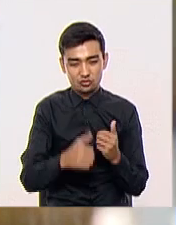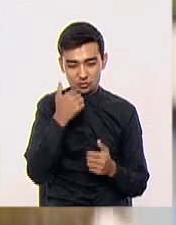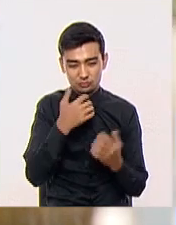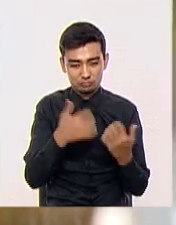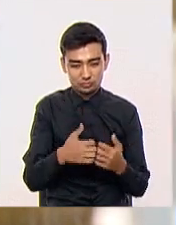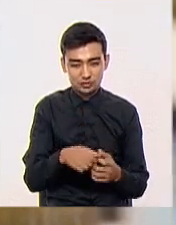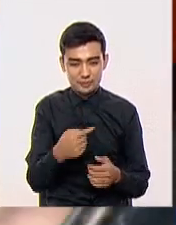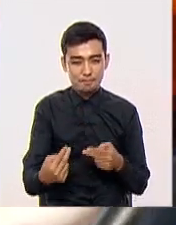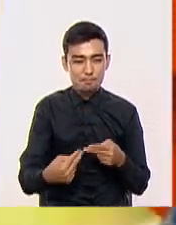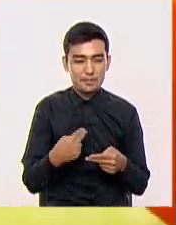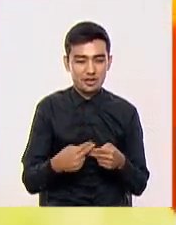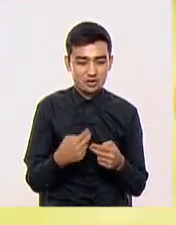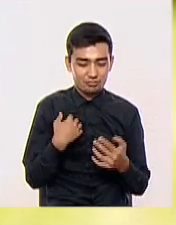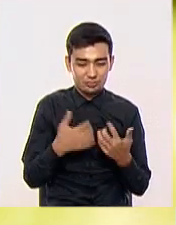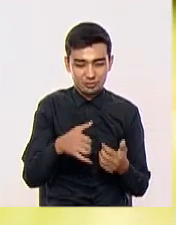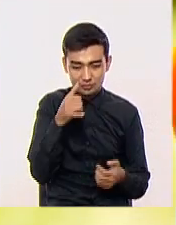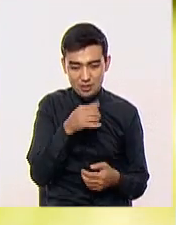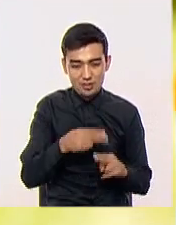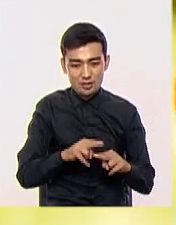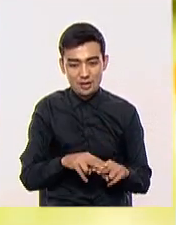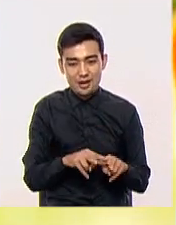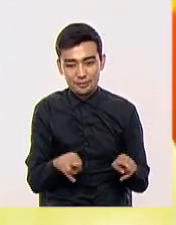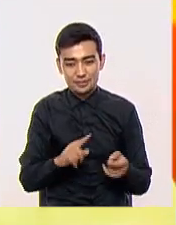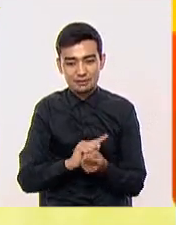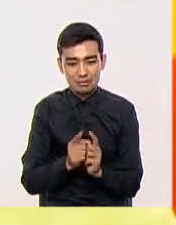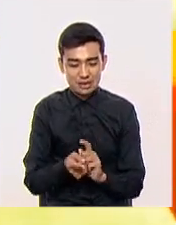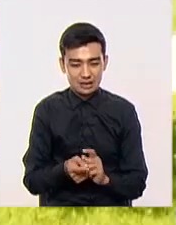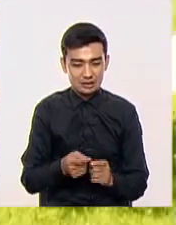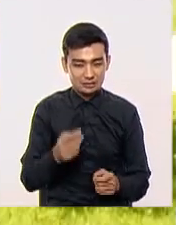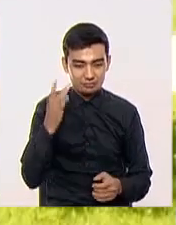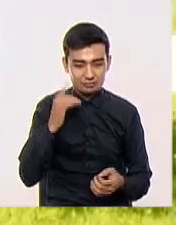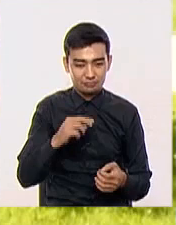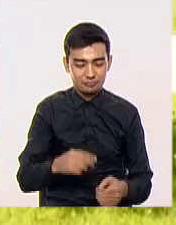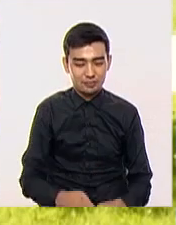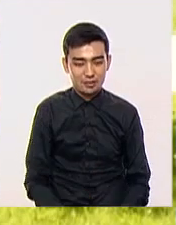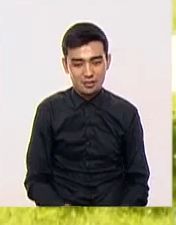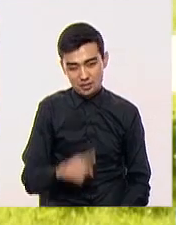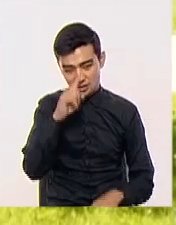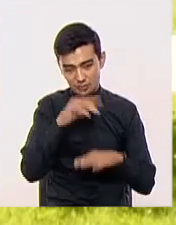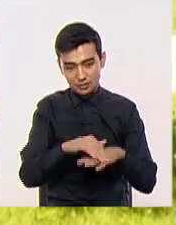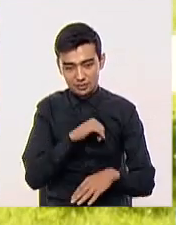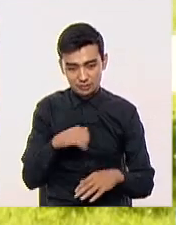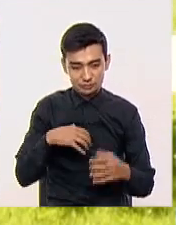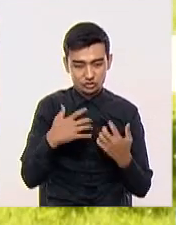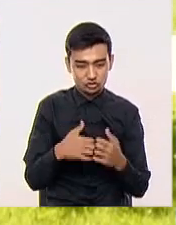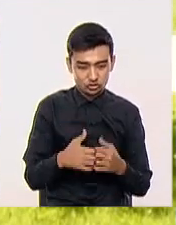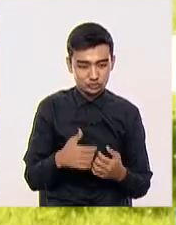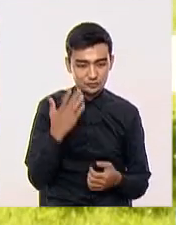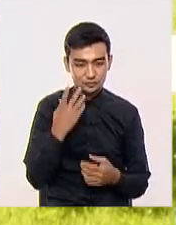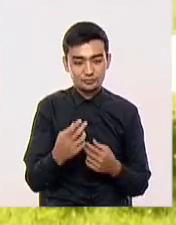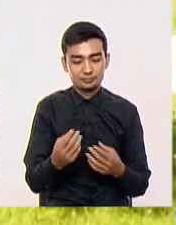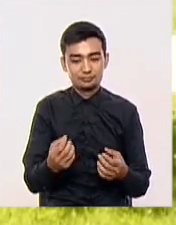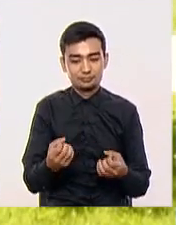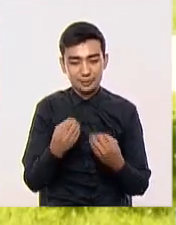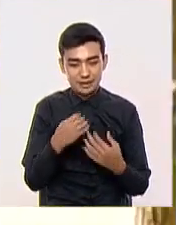статистикаға кедергі келтіреді дейді. Сондықтан осындай өзгеріс енгізбек. Үкіметтің өзі есеп береді ғой жыл сайын. Сол есепте тұрады да бізде